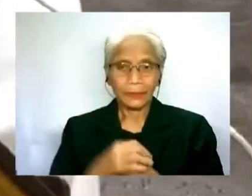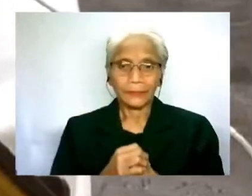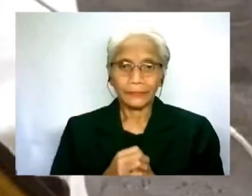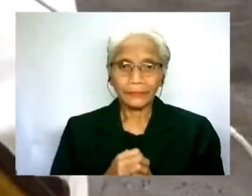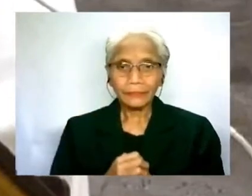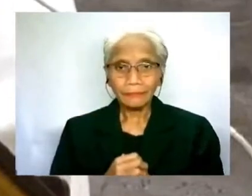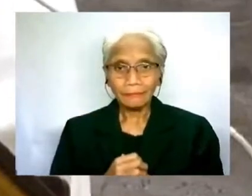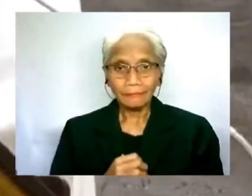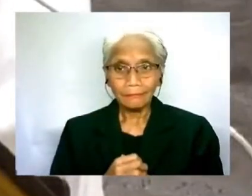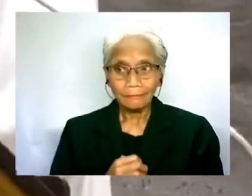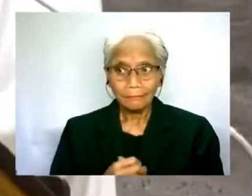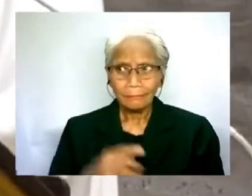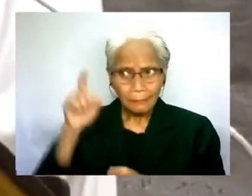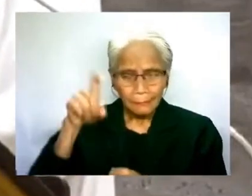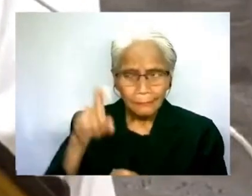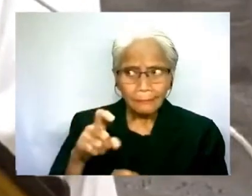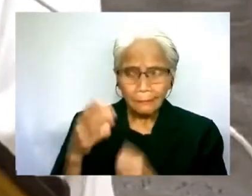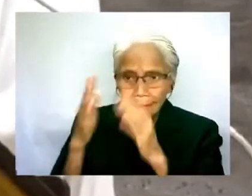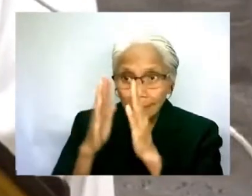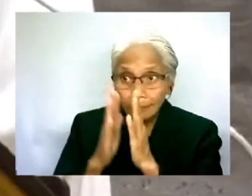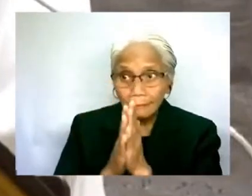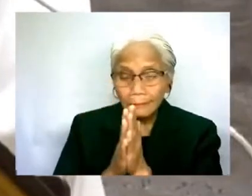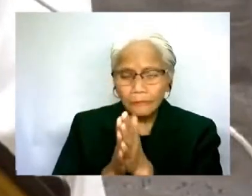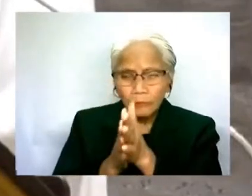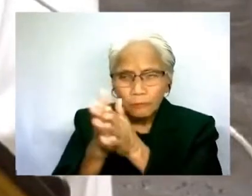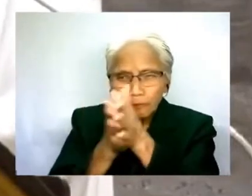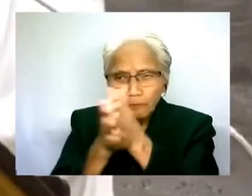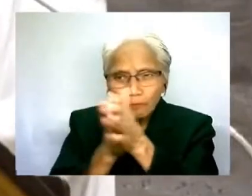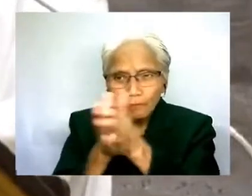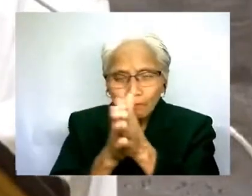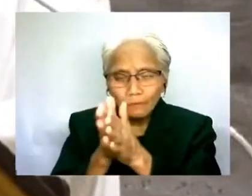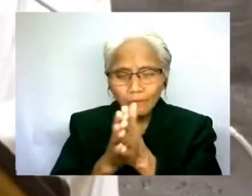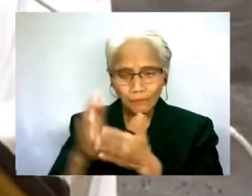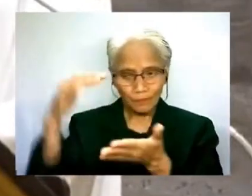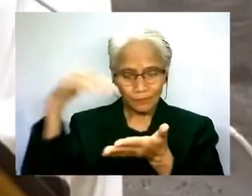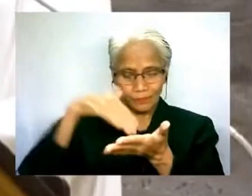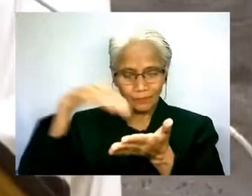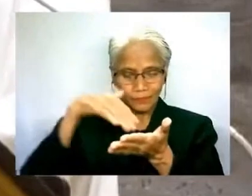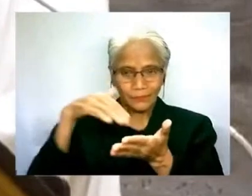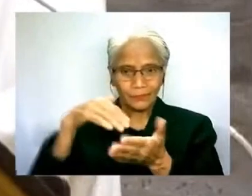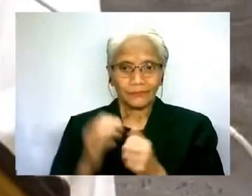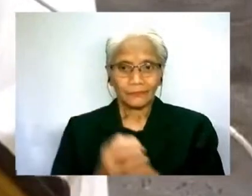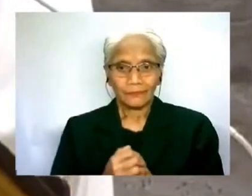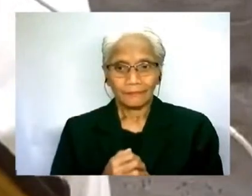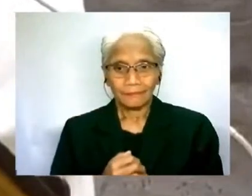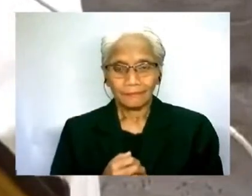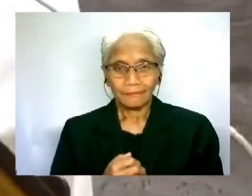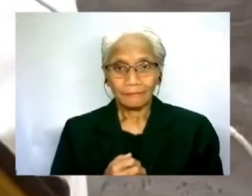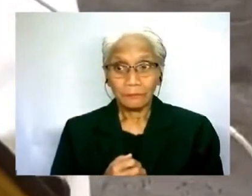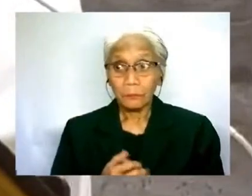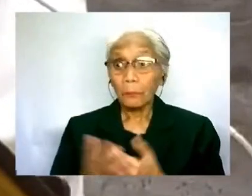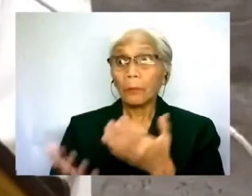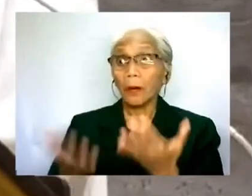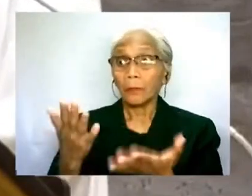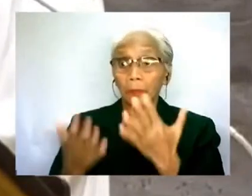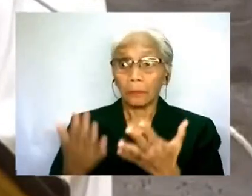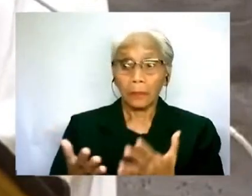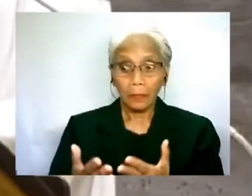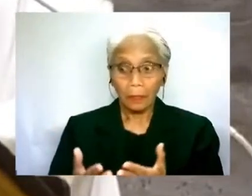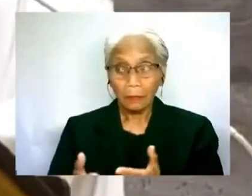Ang hingin mo dapat, kasipagan sa pag-aaral. Baka ang hinihingi mo agad, boyfriend